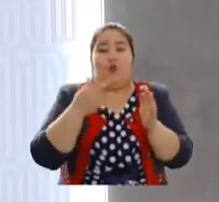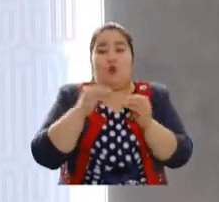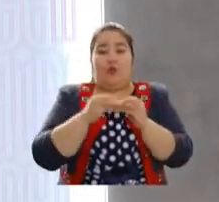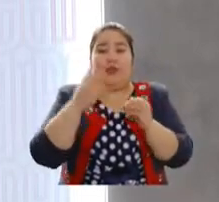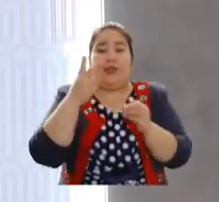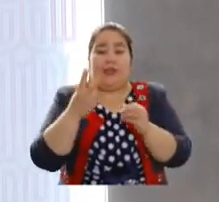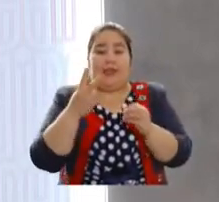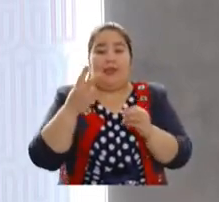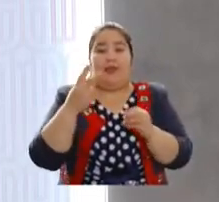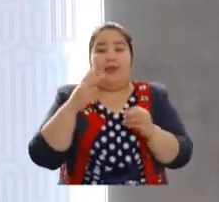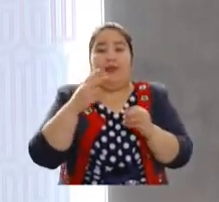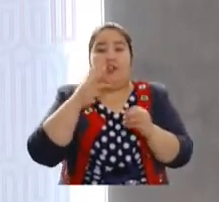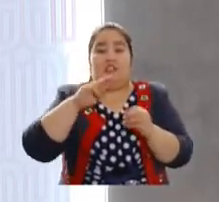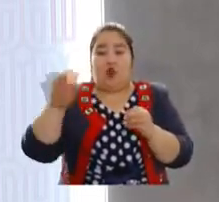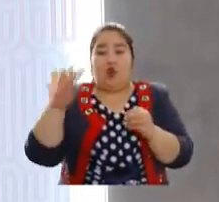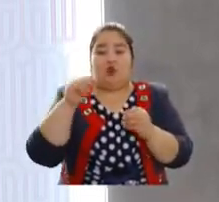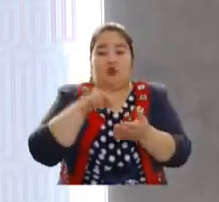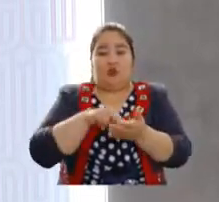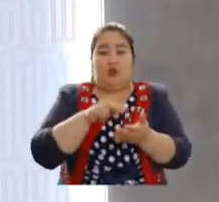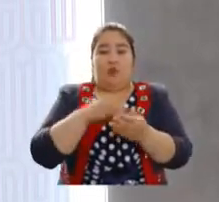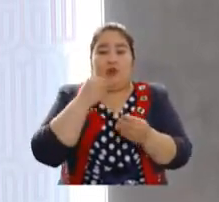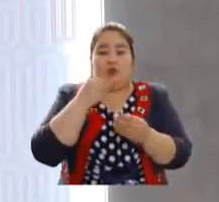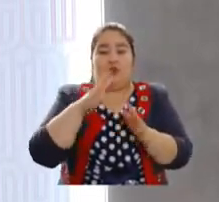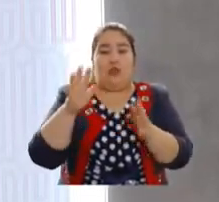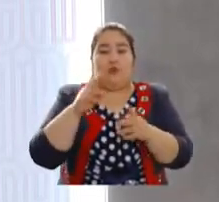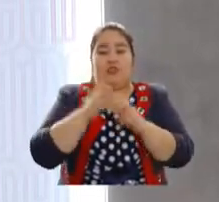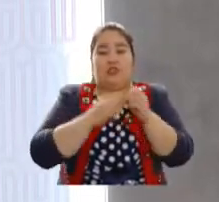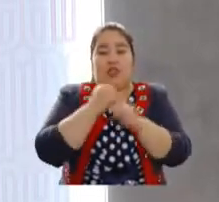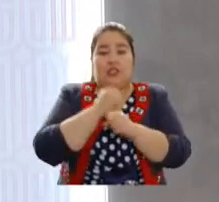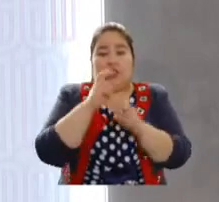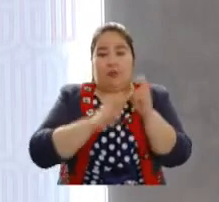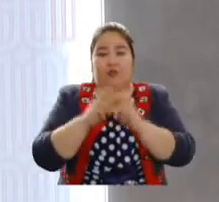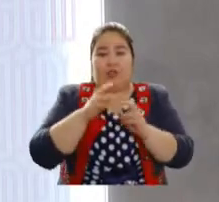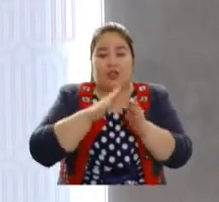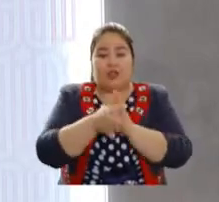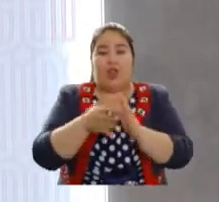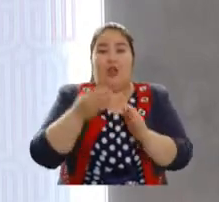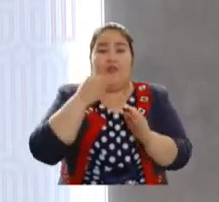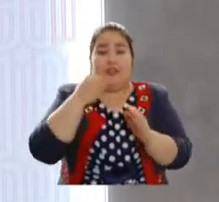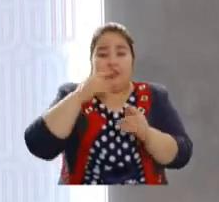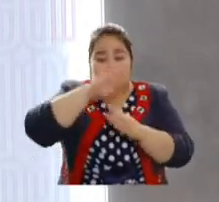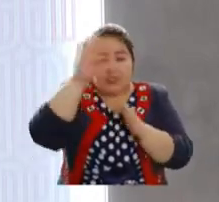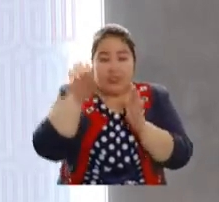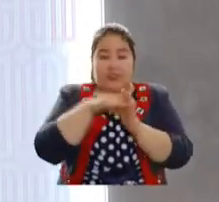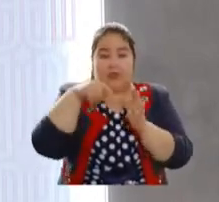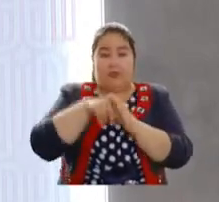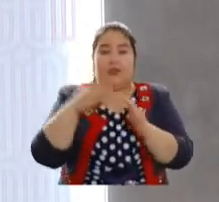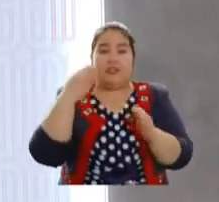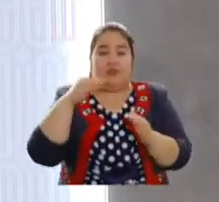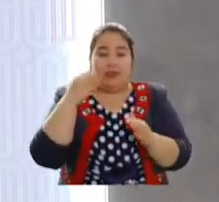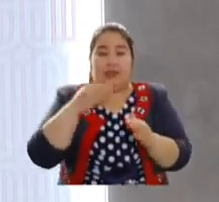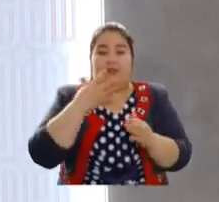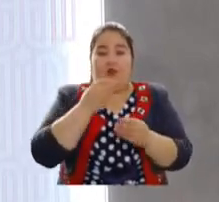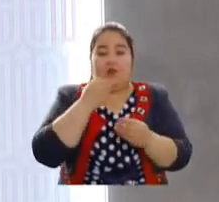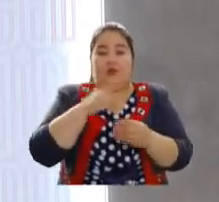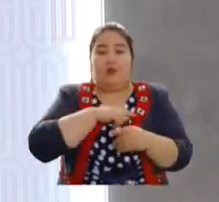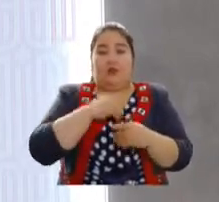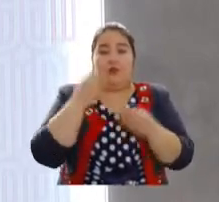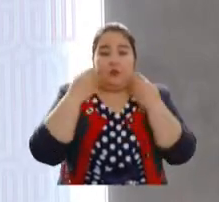26.2 trillion so'mlik mahsulot ishlab chiqarilgan. İşte ichki iste'mol bozorini sifatli va arzon